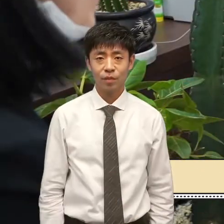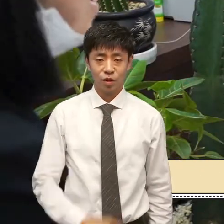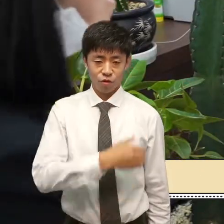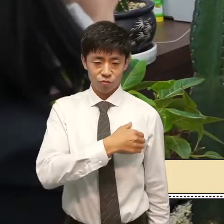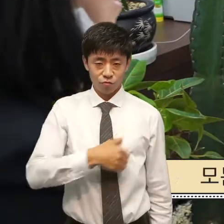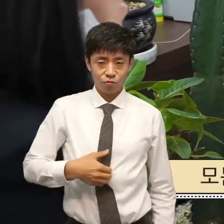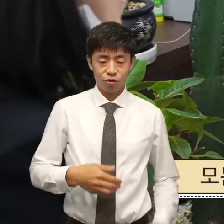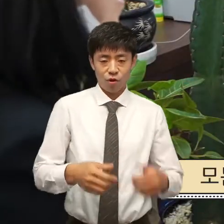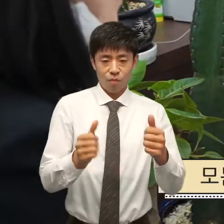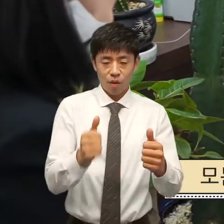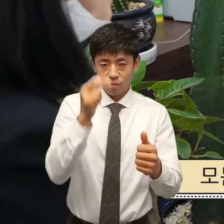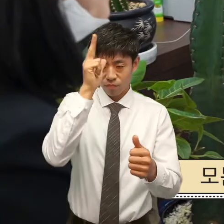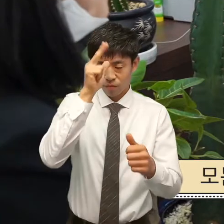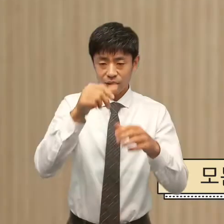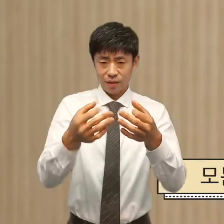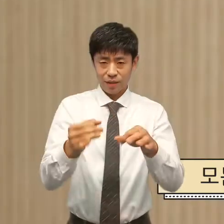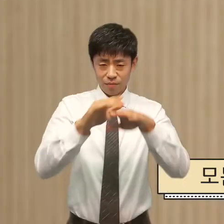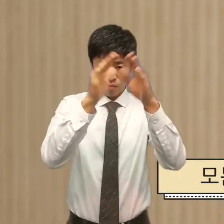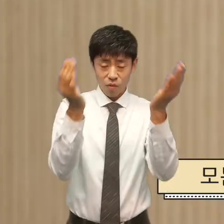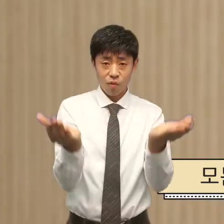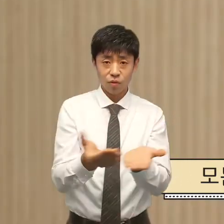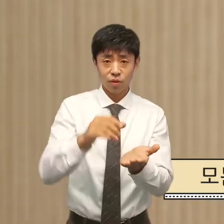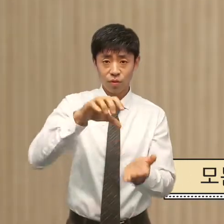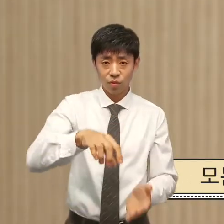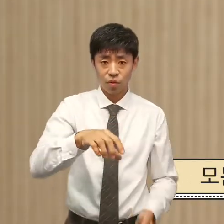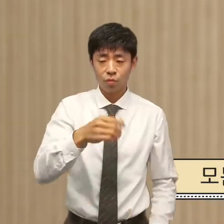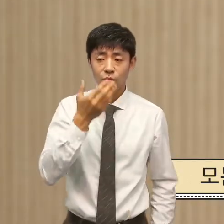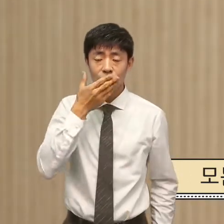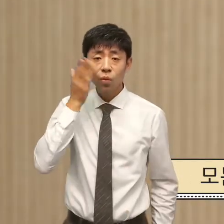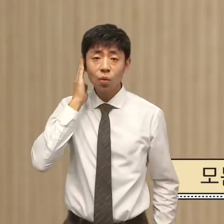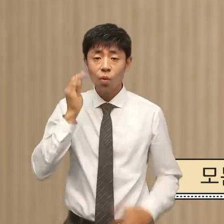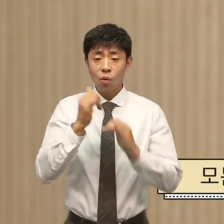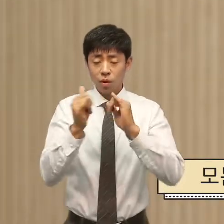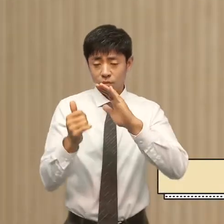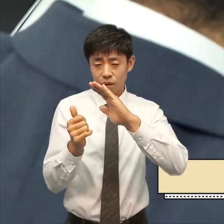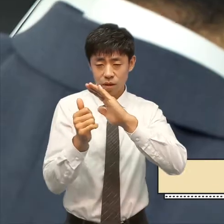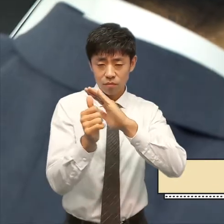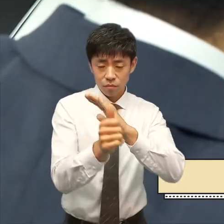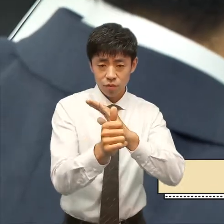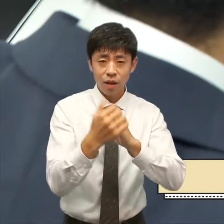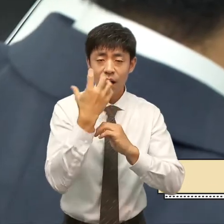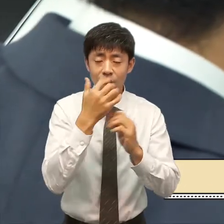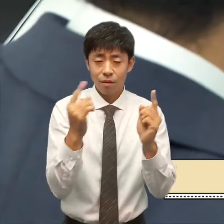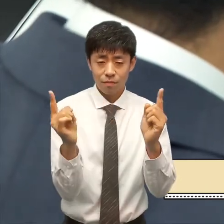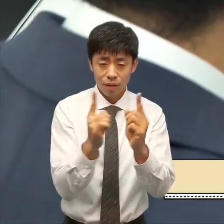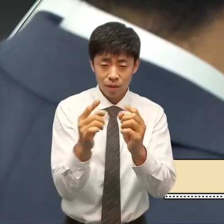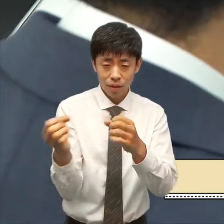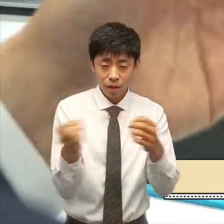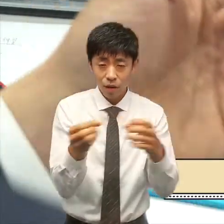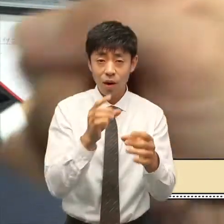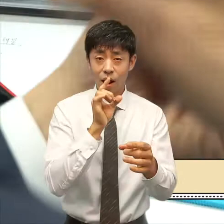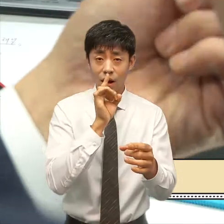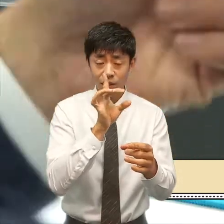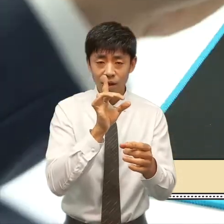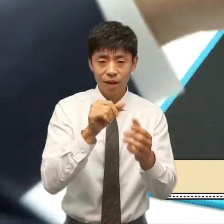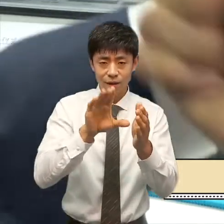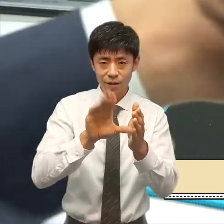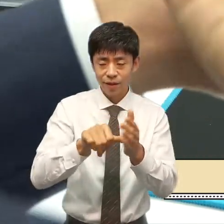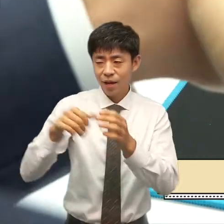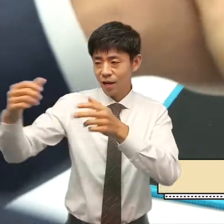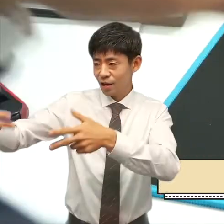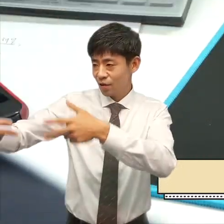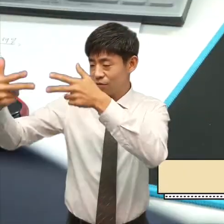경찰서, 은행 모든 곳에서 소통이 원활하게 이루어지지 않는다 하면 전화를 주신다거나 혹은